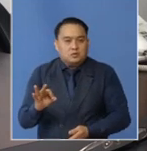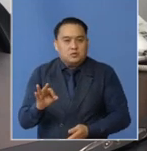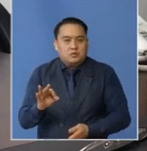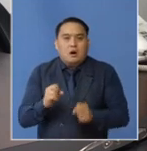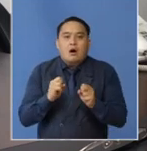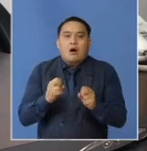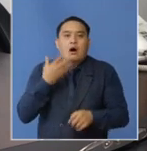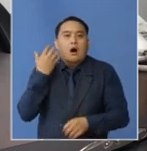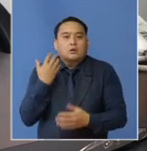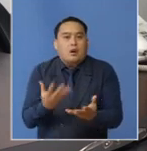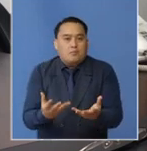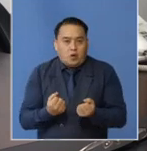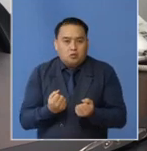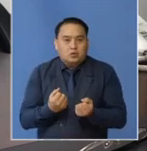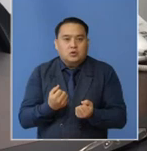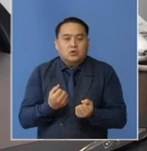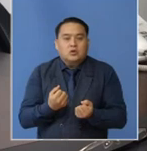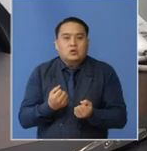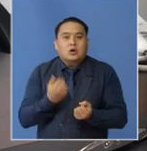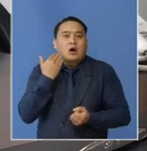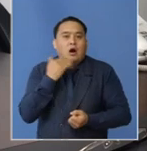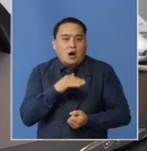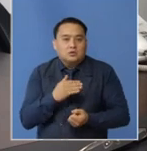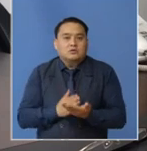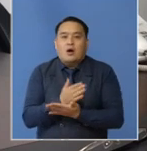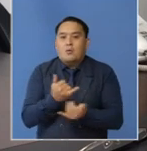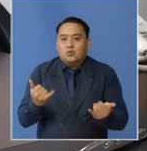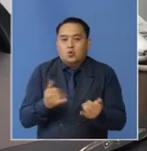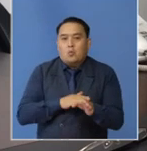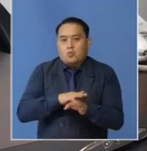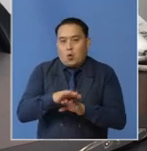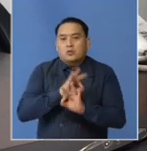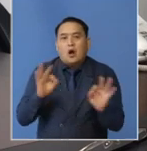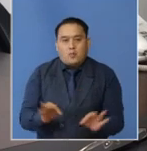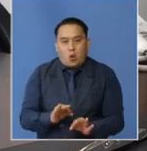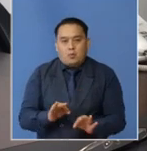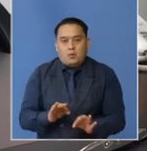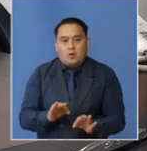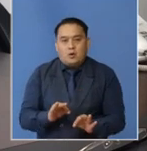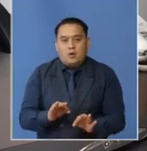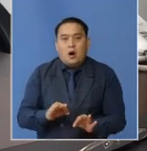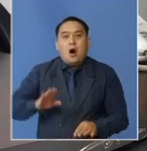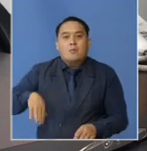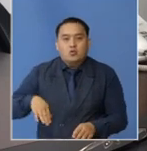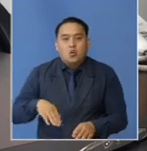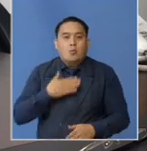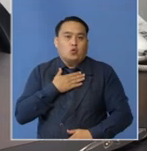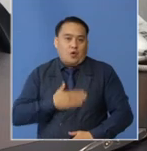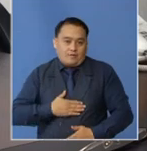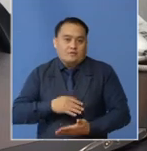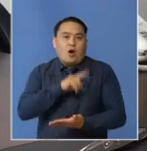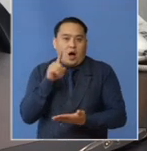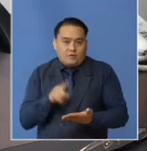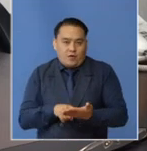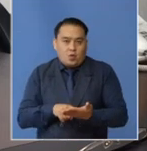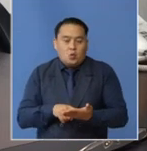когда получил, своевременно получил, качественно получил и полный объем. А потом удовлетворен он этим ответом,